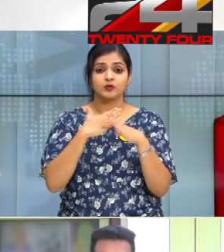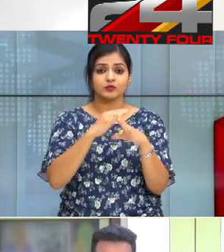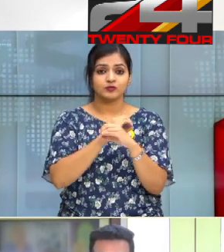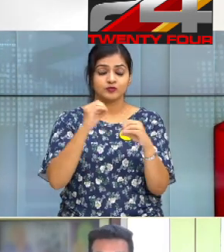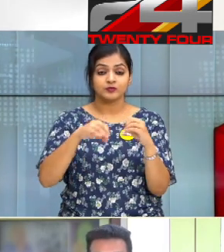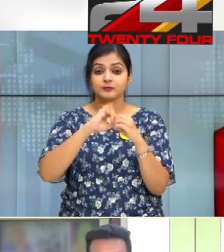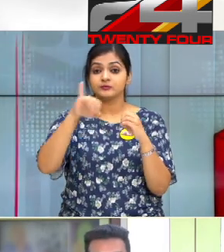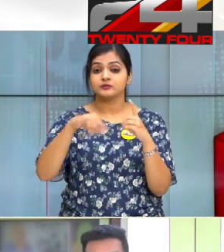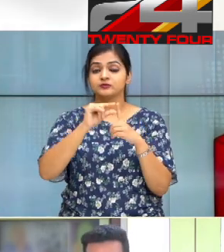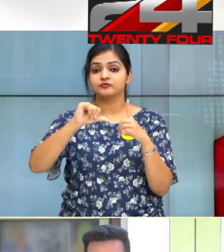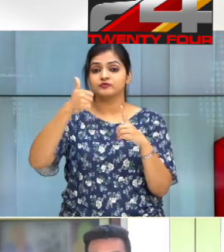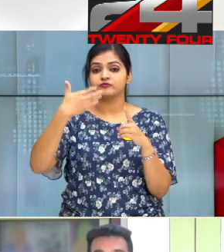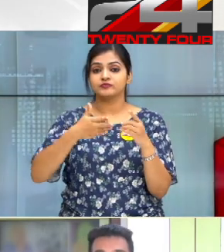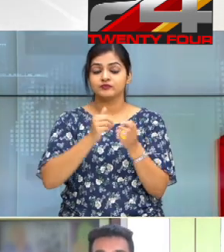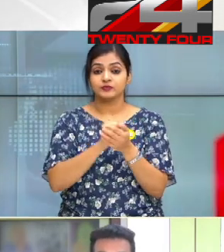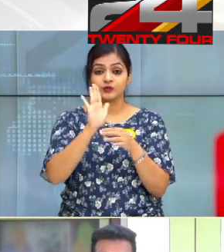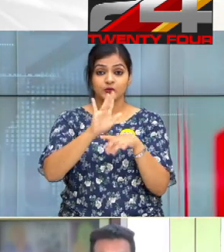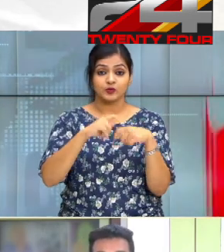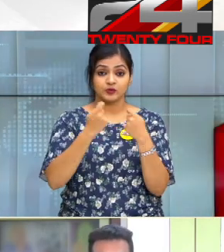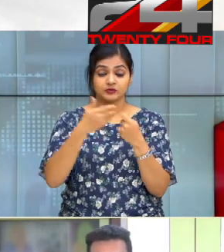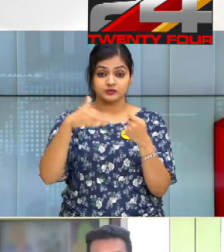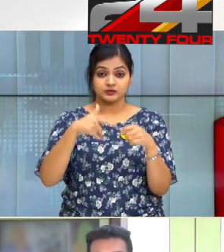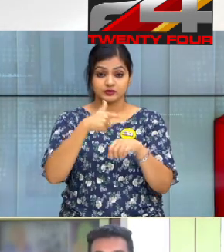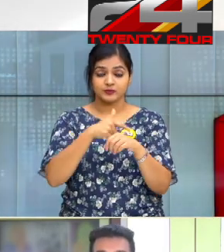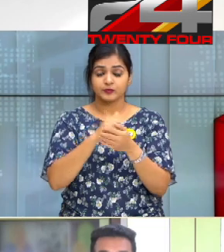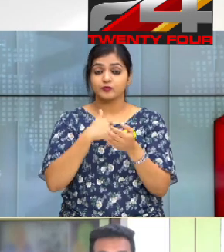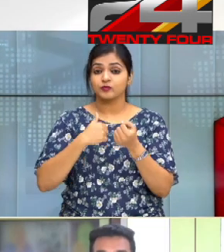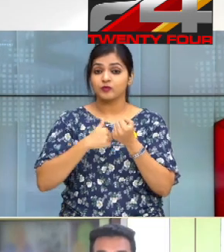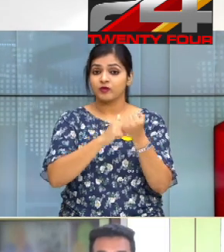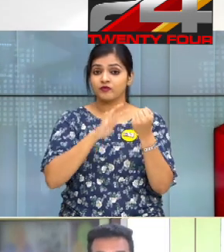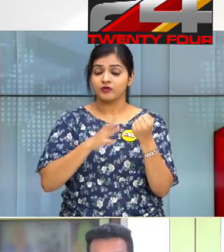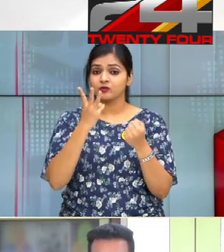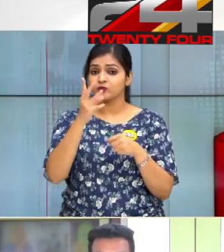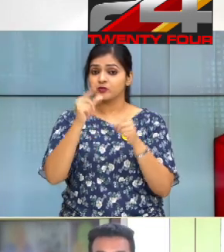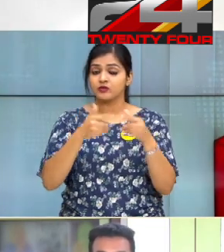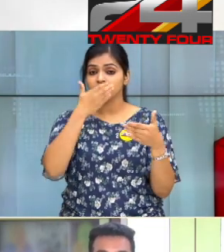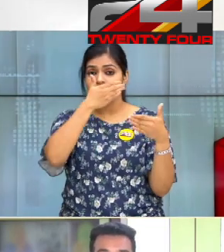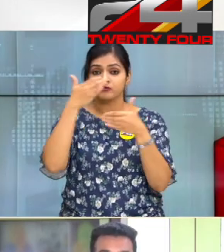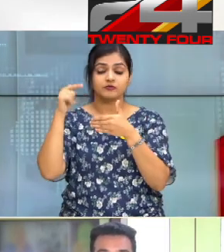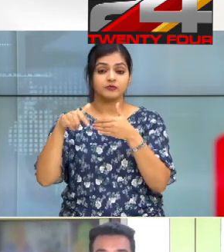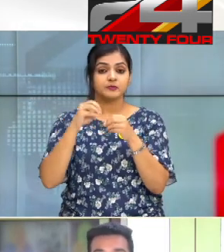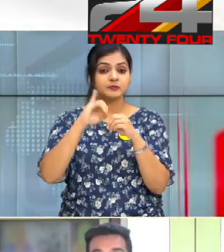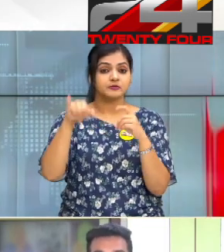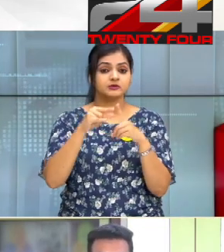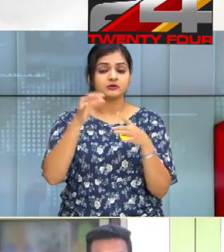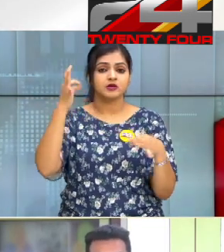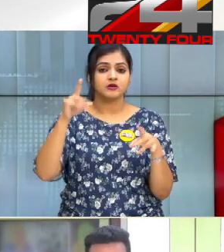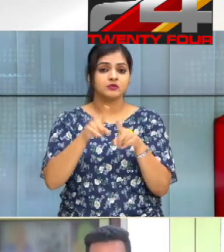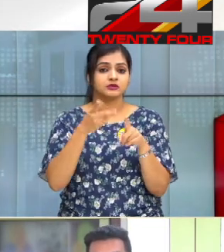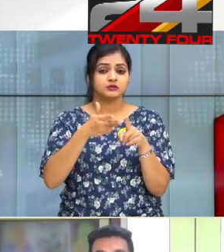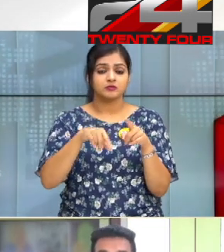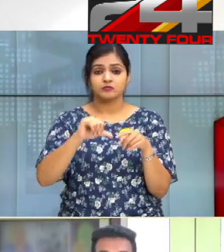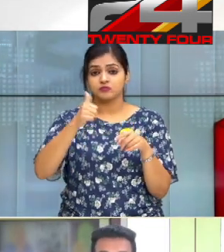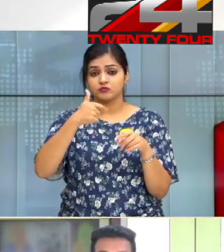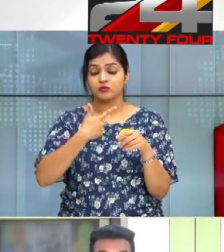BJP വിജയിക്കുകയും ചെയ്തു. ഏതായാലും കോൺഗ്രസ് ഈ ഘട്ടത്തിൽ തങ്ങളെ പിന്തുണച്ചവരെ തട്ടിക്കൊണ്ടുപോയി BJP നടത്തുന്ന ഒരു നാടകമാണ്. വിജയിക്കാൻ